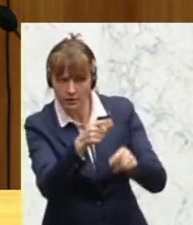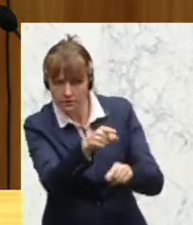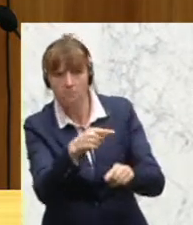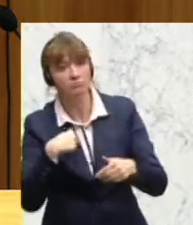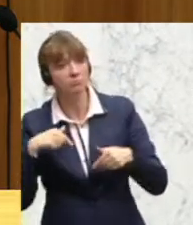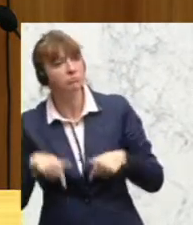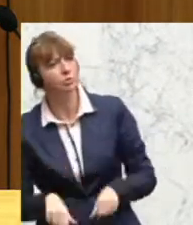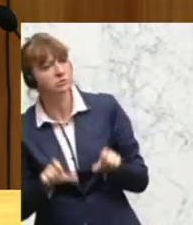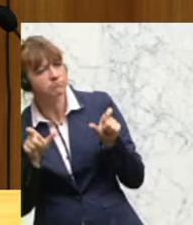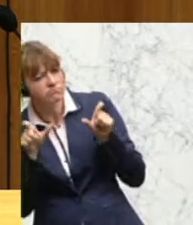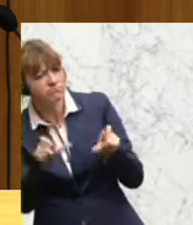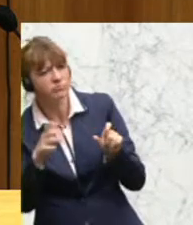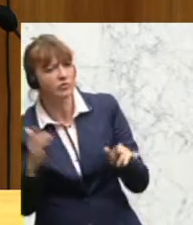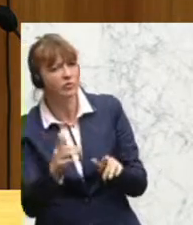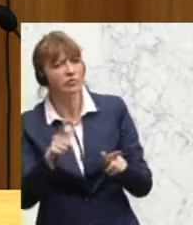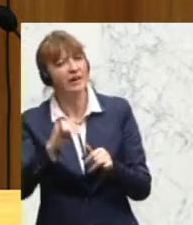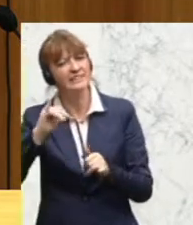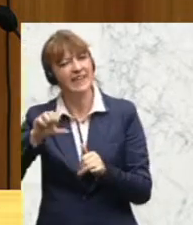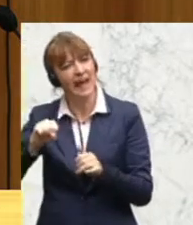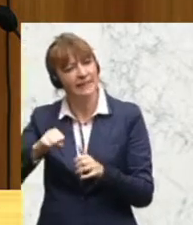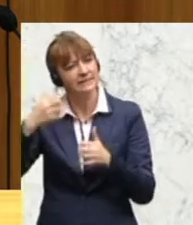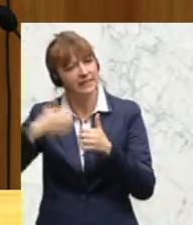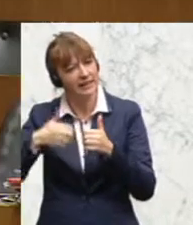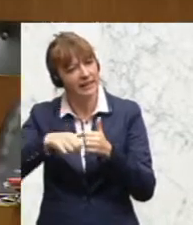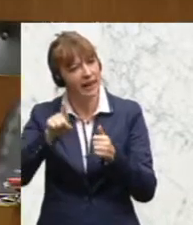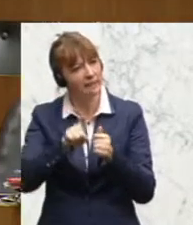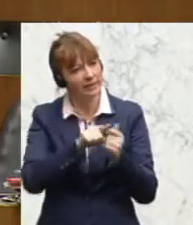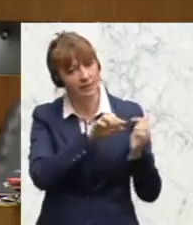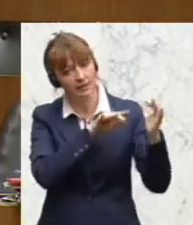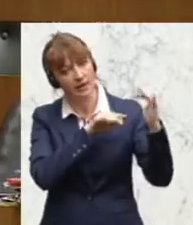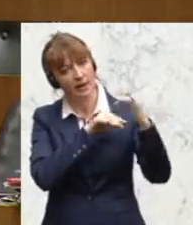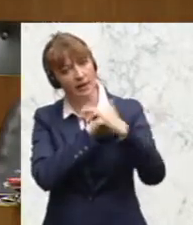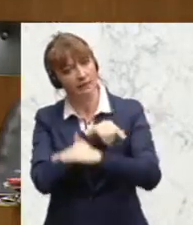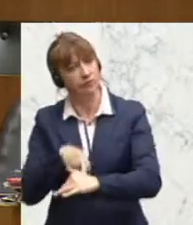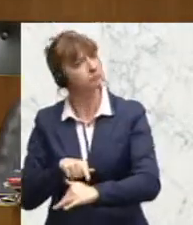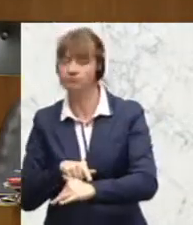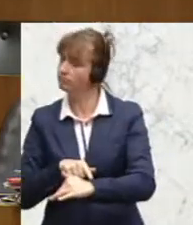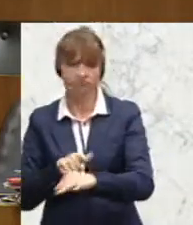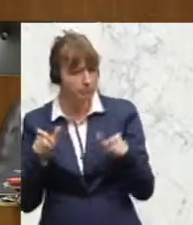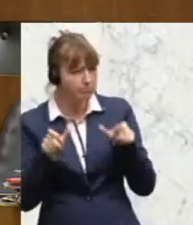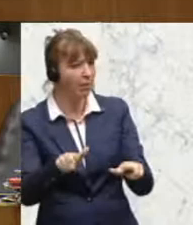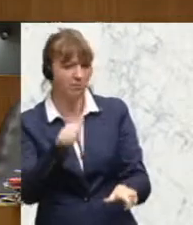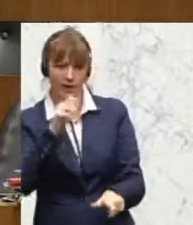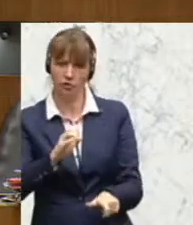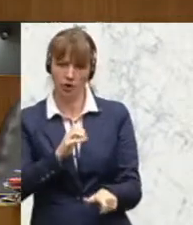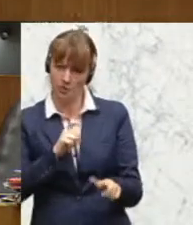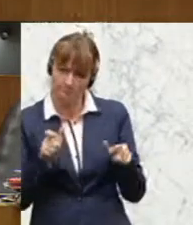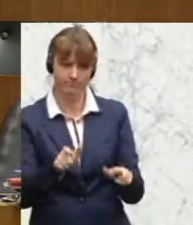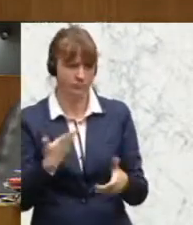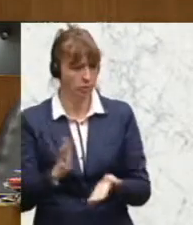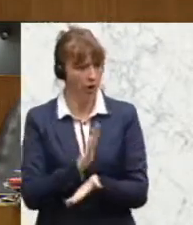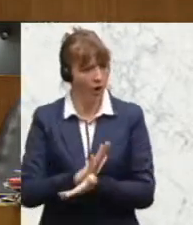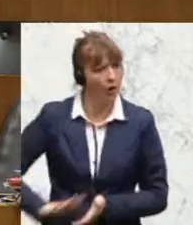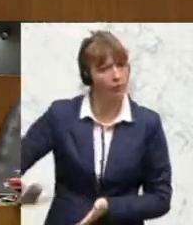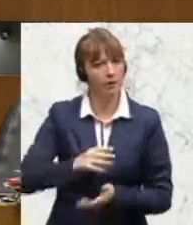die Unterwanderung von Dschihadisten in Österreich keine Chance hat. Das ist die Verantwortung aller, der Politik, der